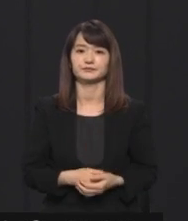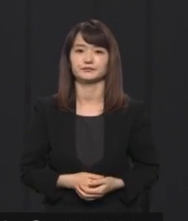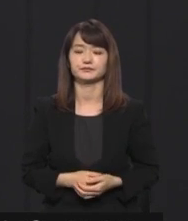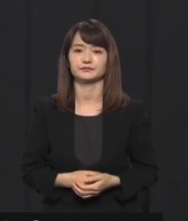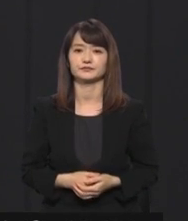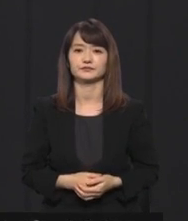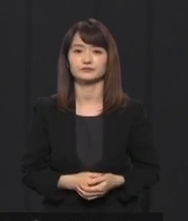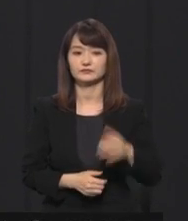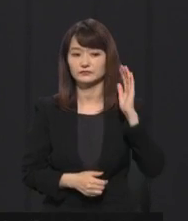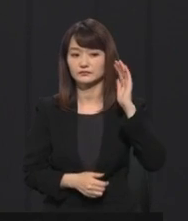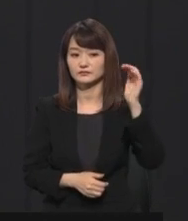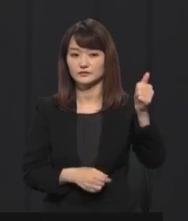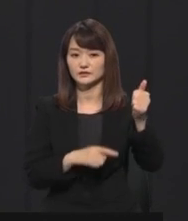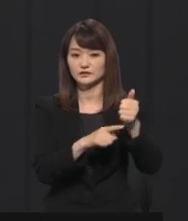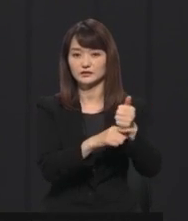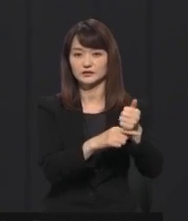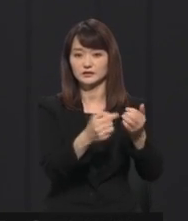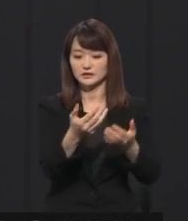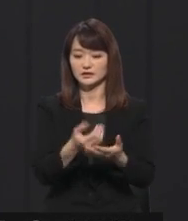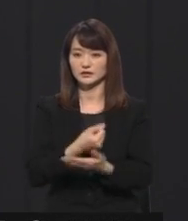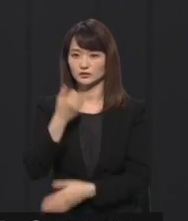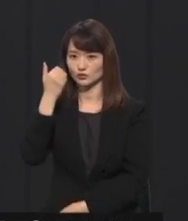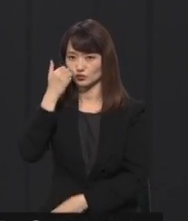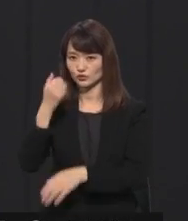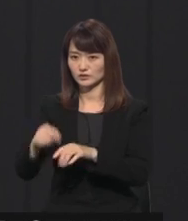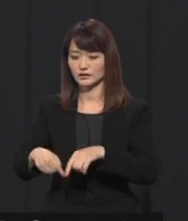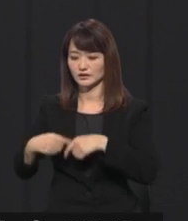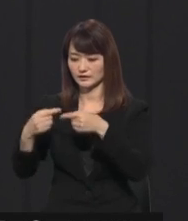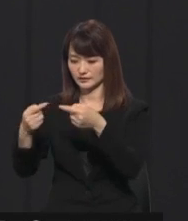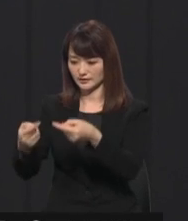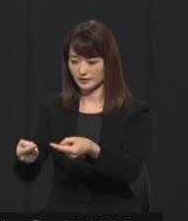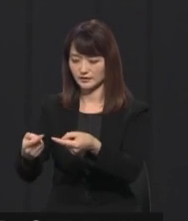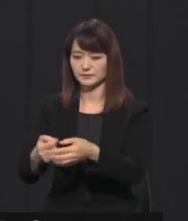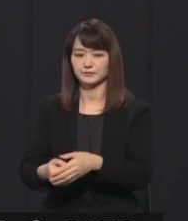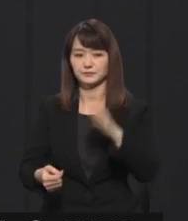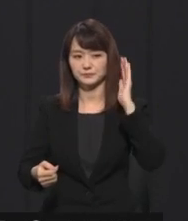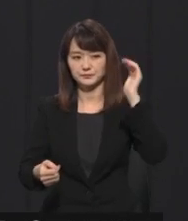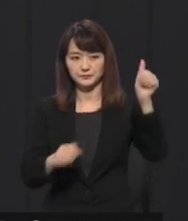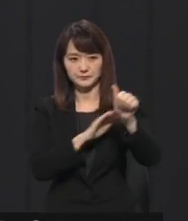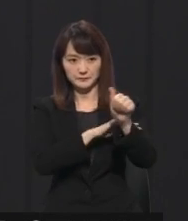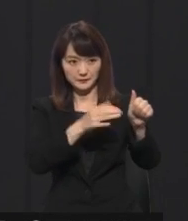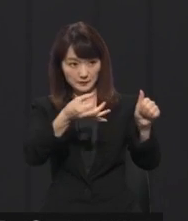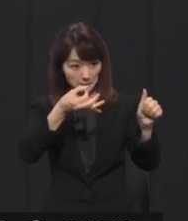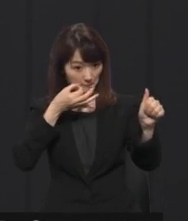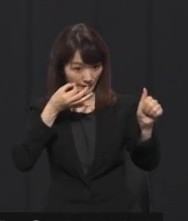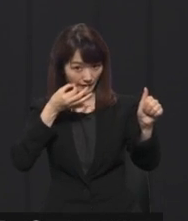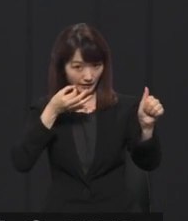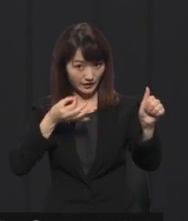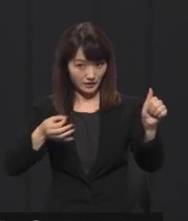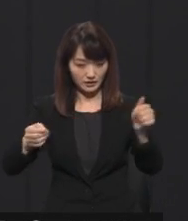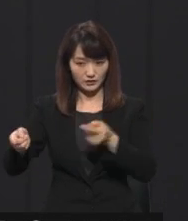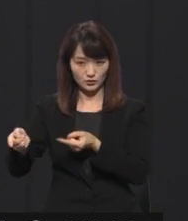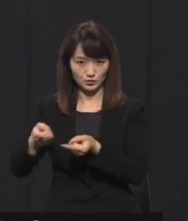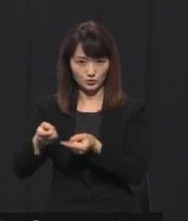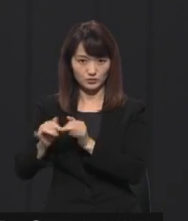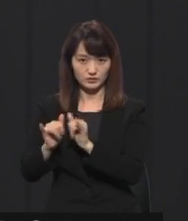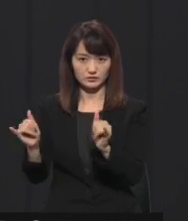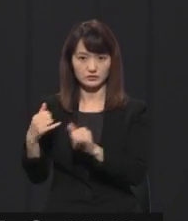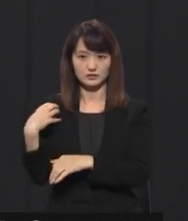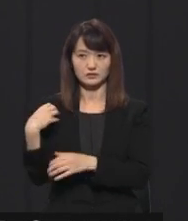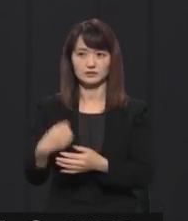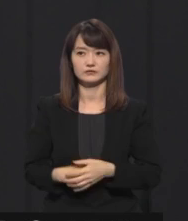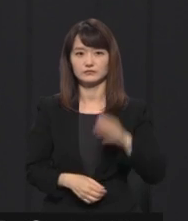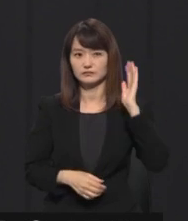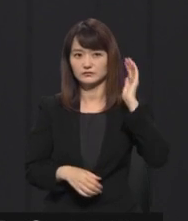대통령의 뜻을 팔아서 누군가가 나서서 대통령한테 잘 보이기 위한 조정자 역할 하려고 했던 것 아닌가 한테 도움 주변에